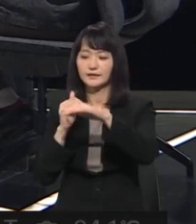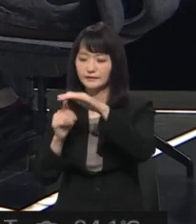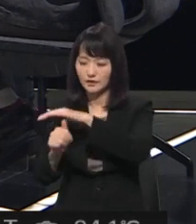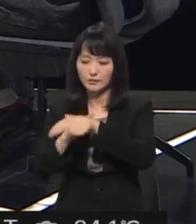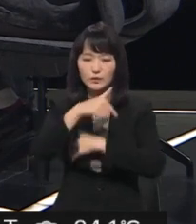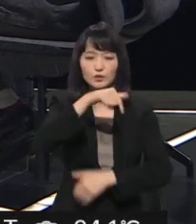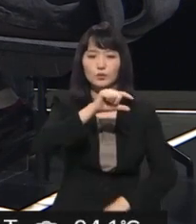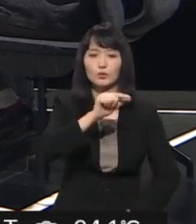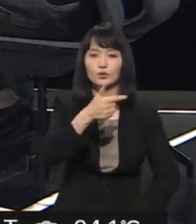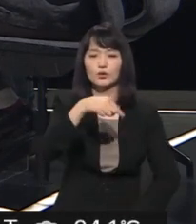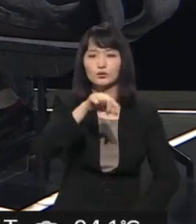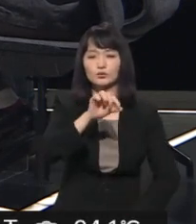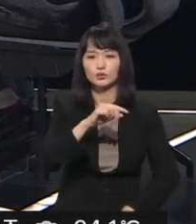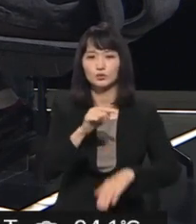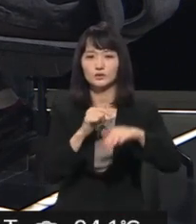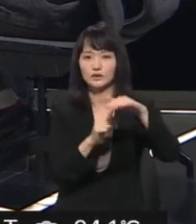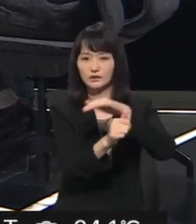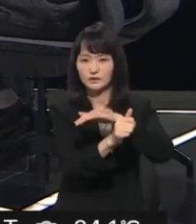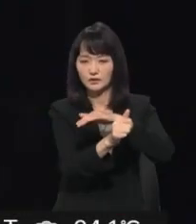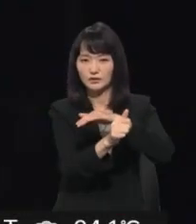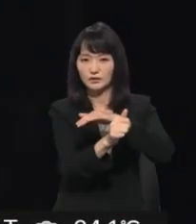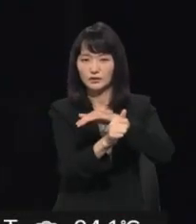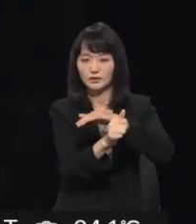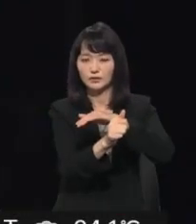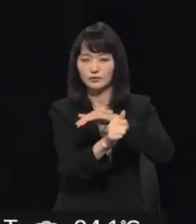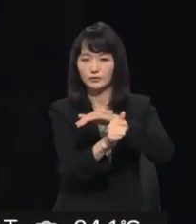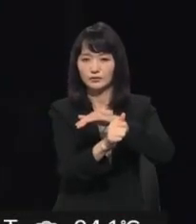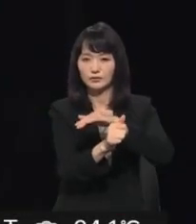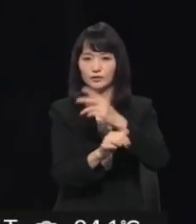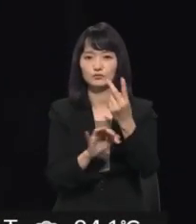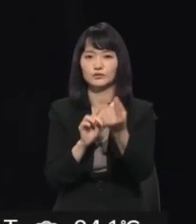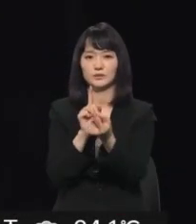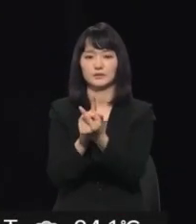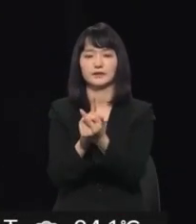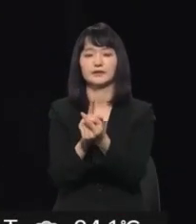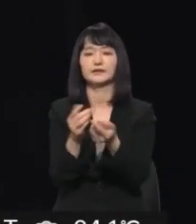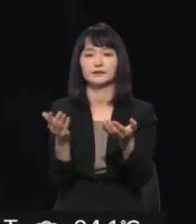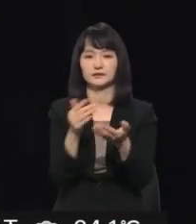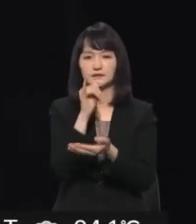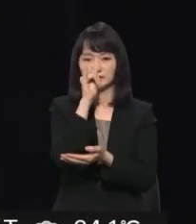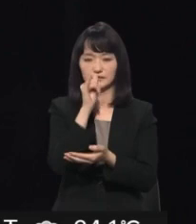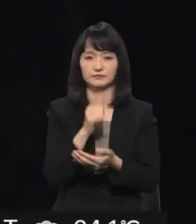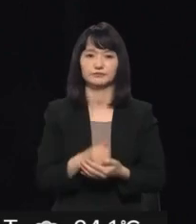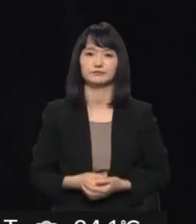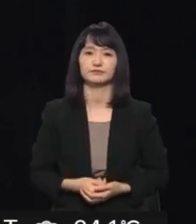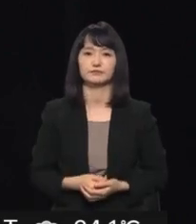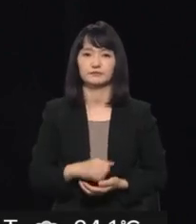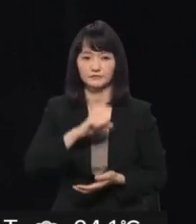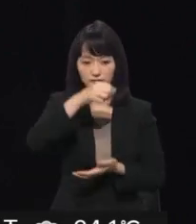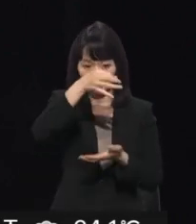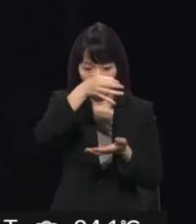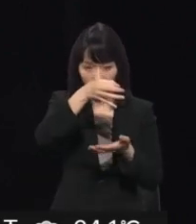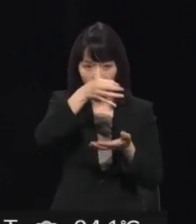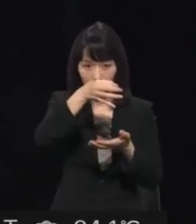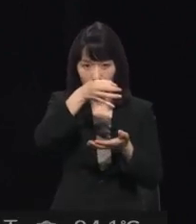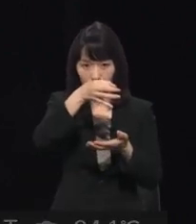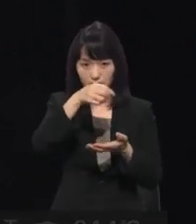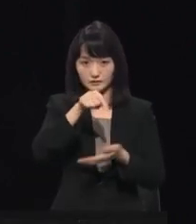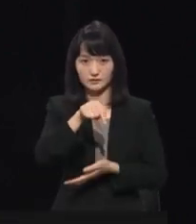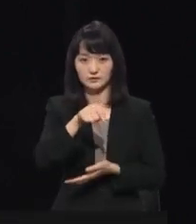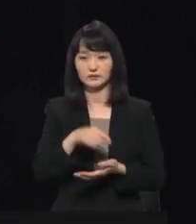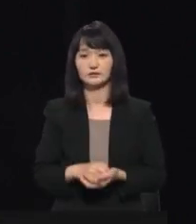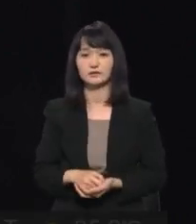당대 친구 댕 으 위원장 직무대행 이 만났던 일도 있었습니다 그러면 예산 문제 가지고 이제 잠깐